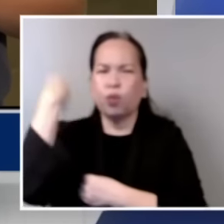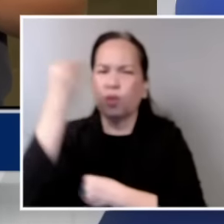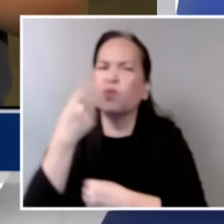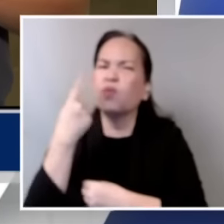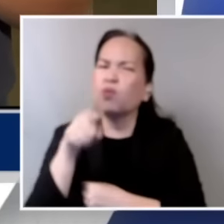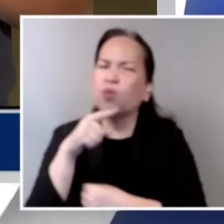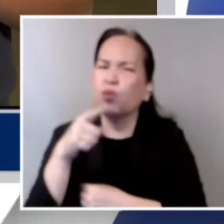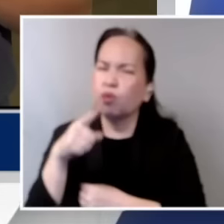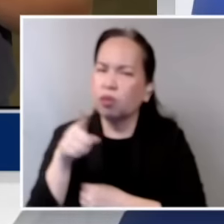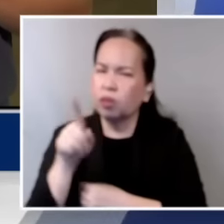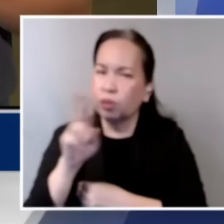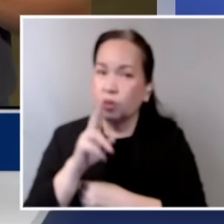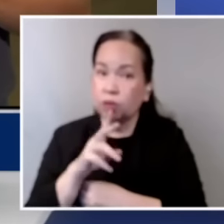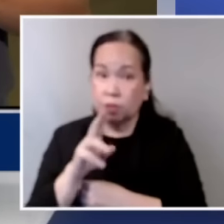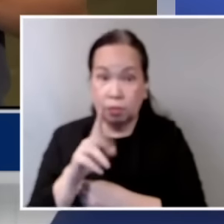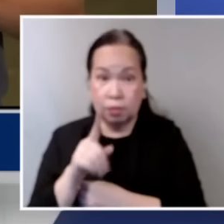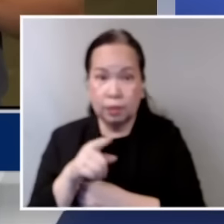sa araw?